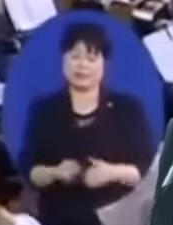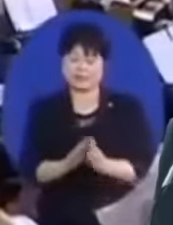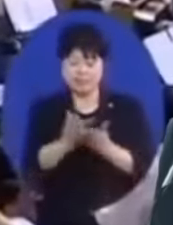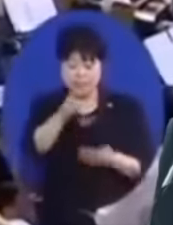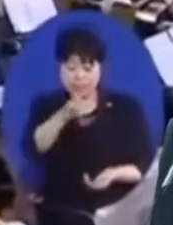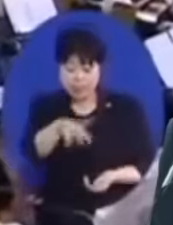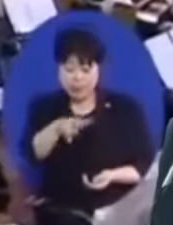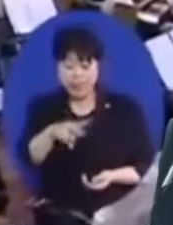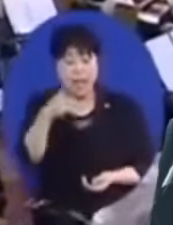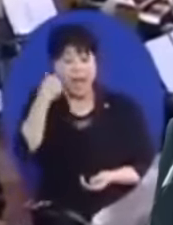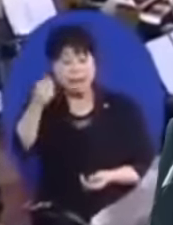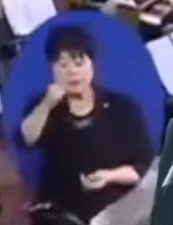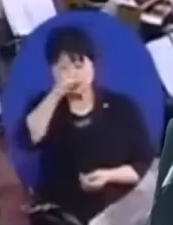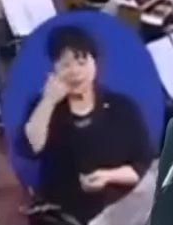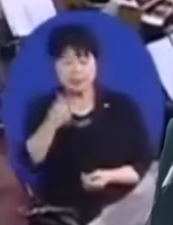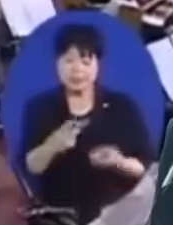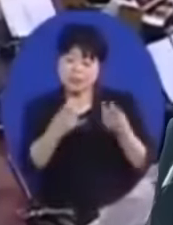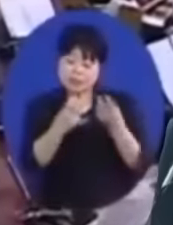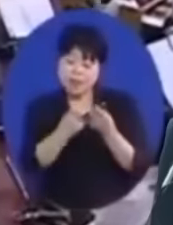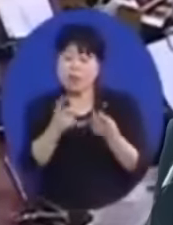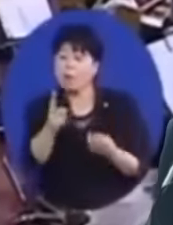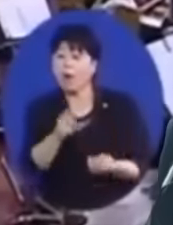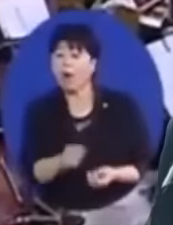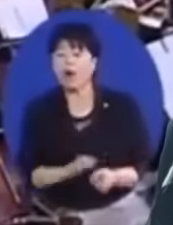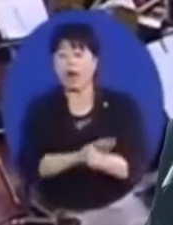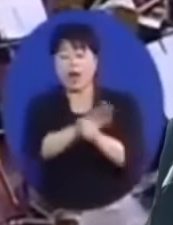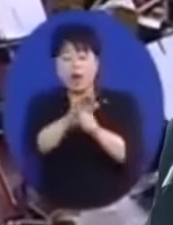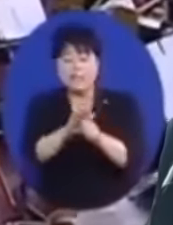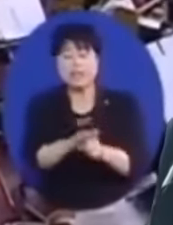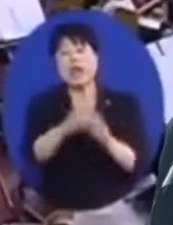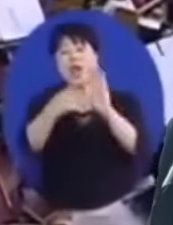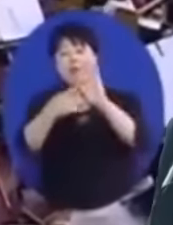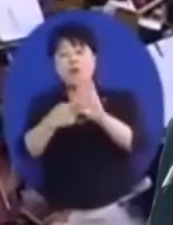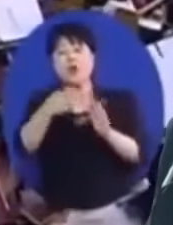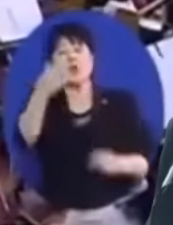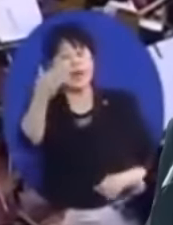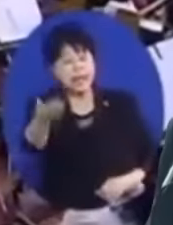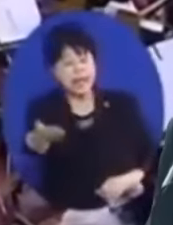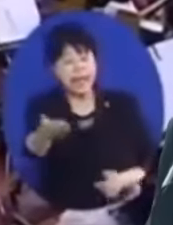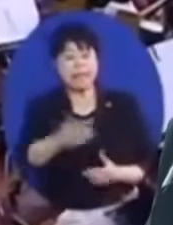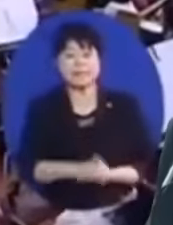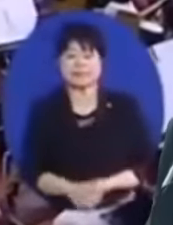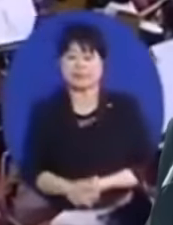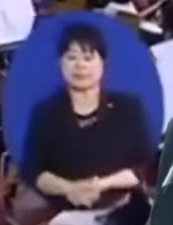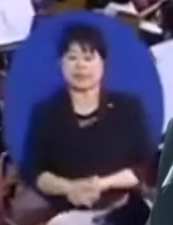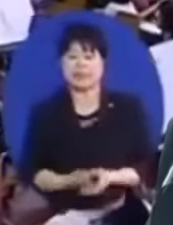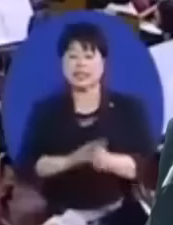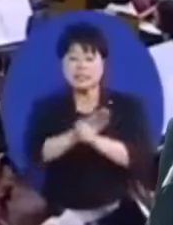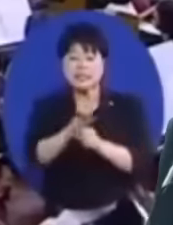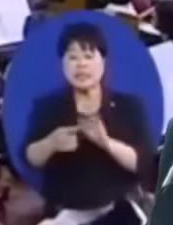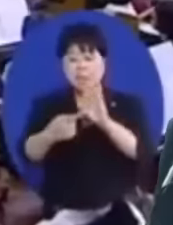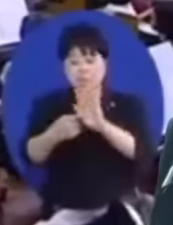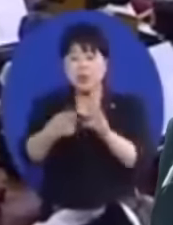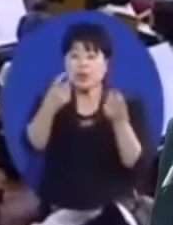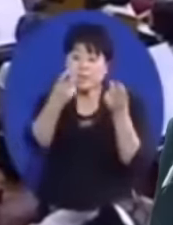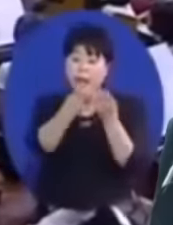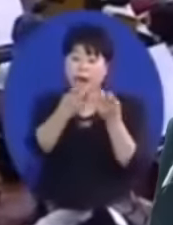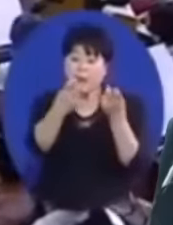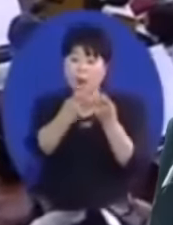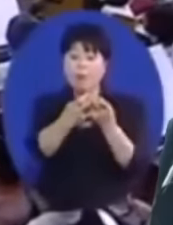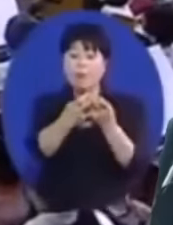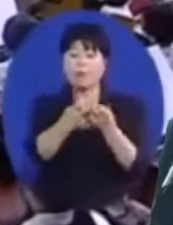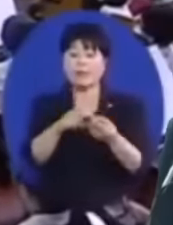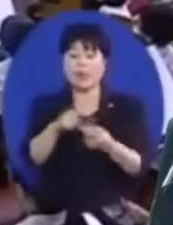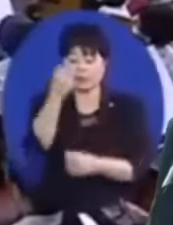책에서 좋은 아버지가 되는 방법 중에 하나로 사랑을 표현해야 한다고 말하고 있는 것입니다. 그리고 사랑을 표현하는 방법을